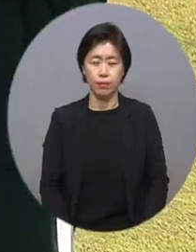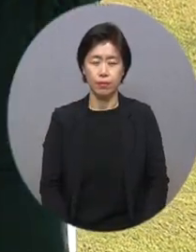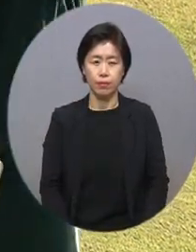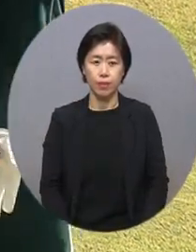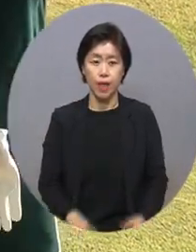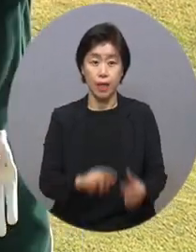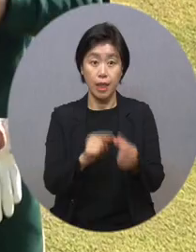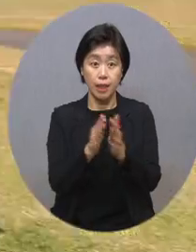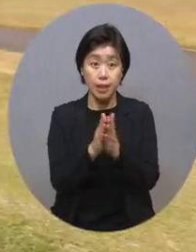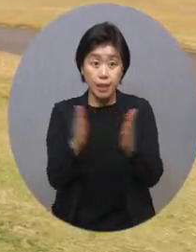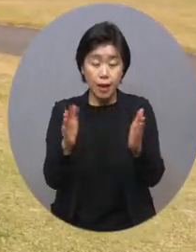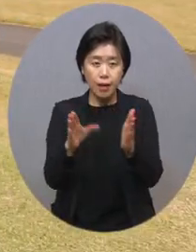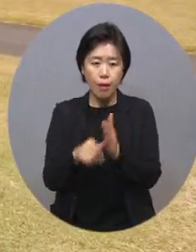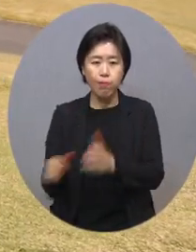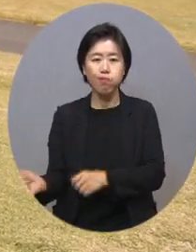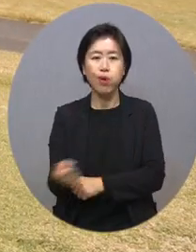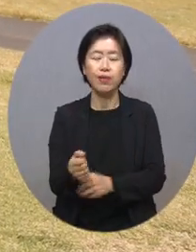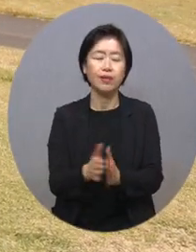들어야 돼.